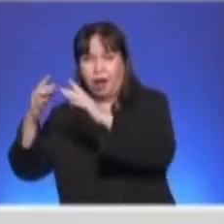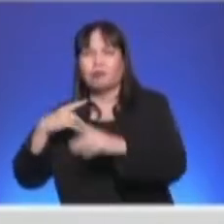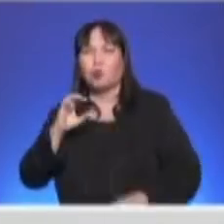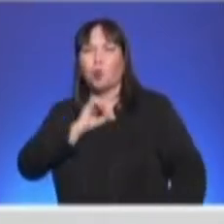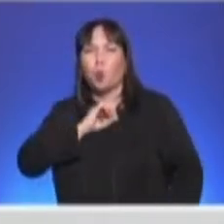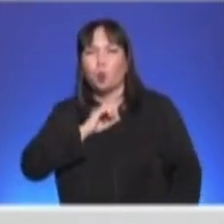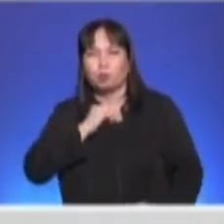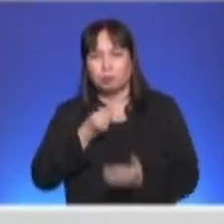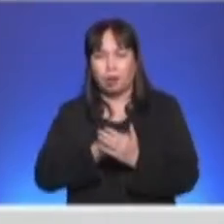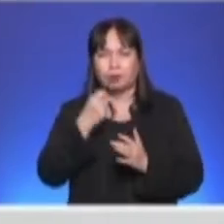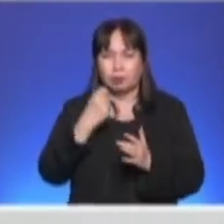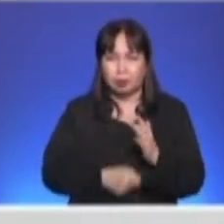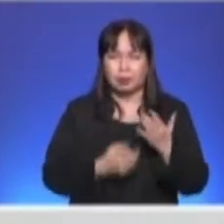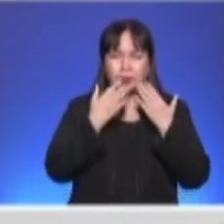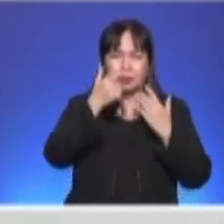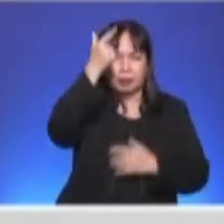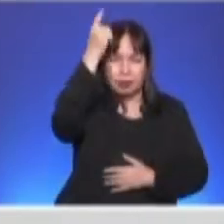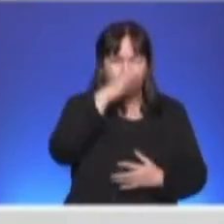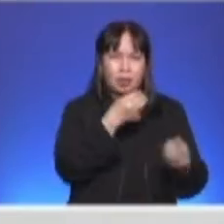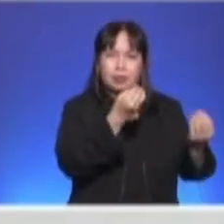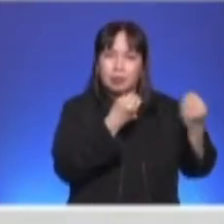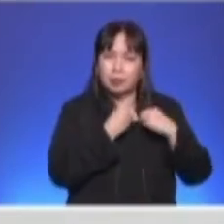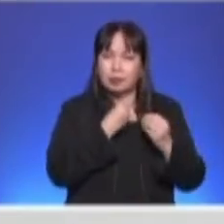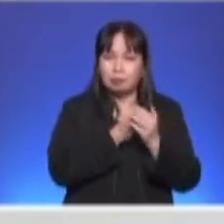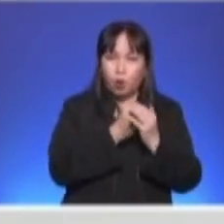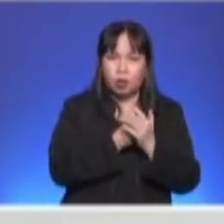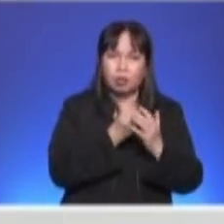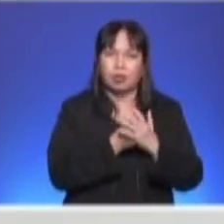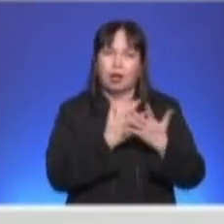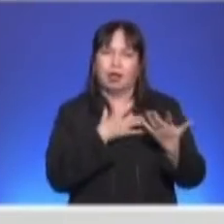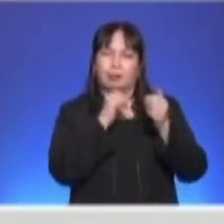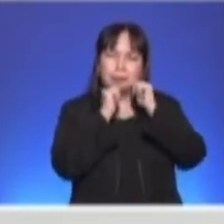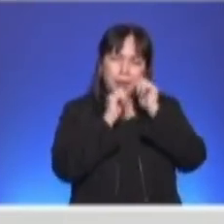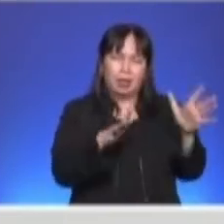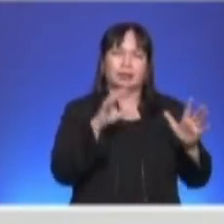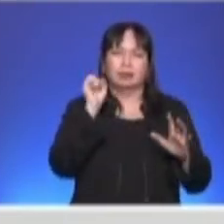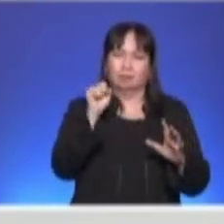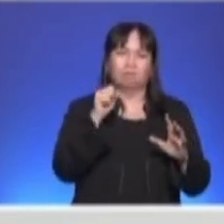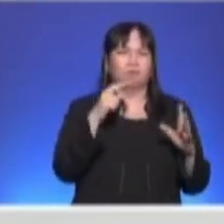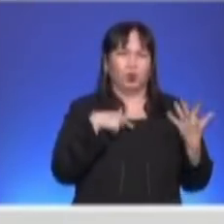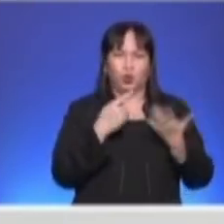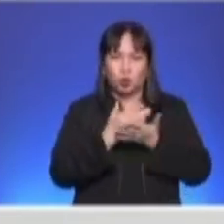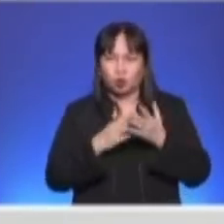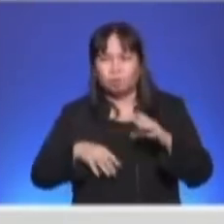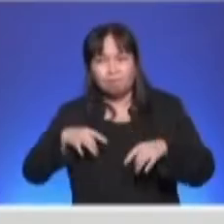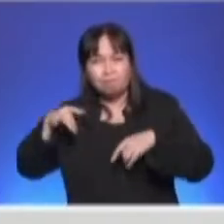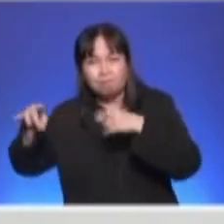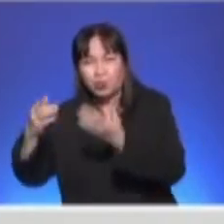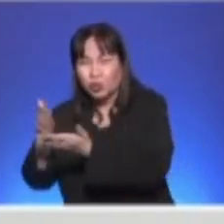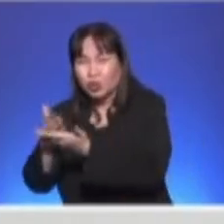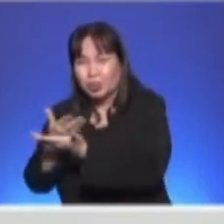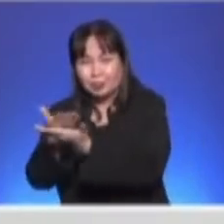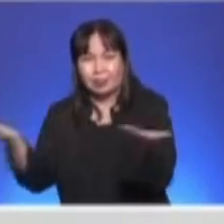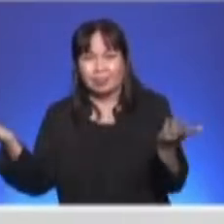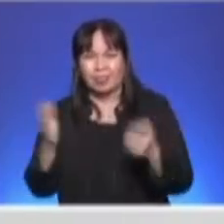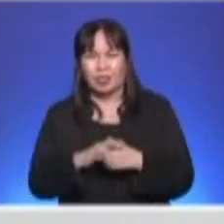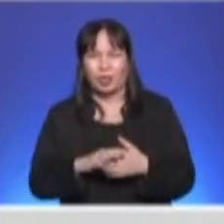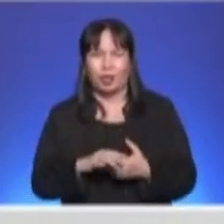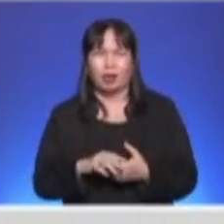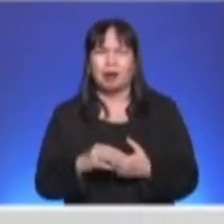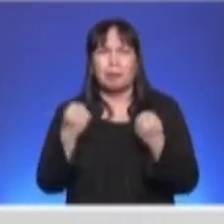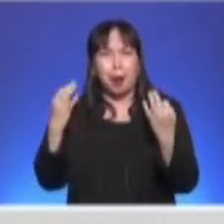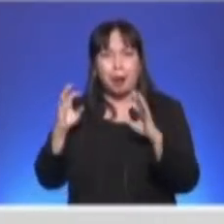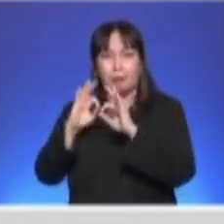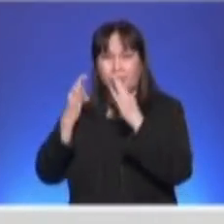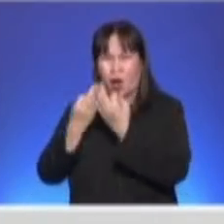pera yan. Pasalamat tayo sa Panginoon at binigyan tayo ng ganong blessings at nakapag-share tayo sa ating mga kababayan. Libo-libo na pong